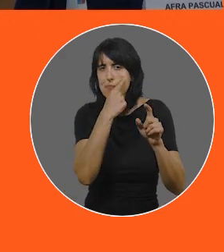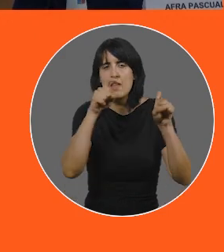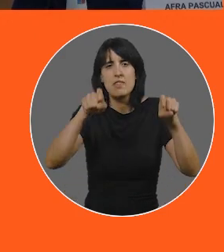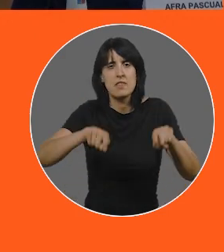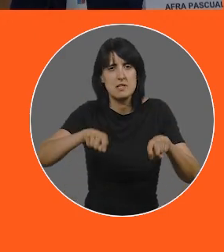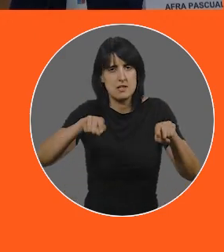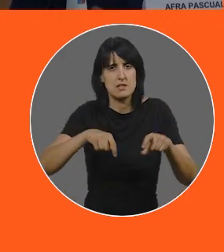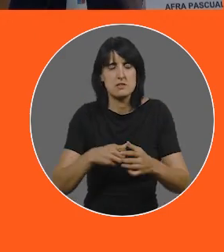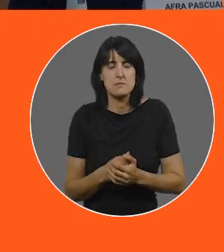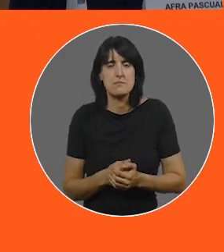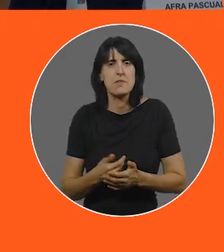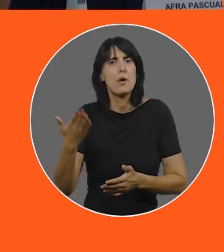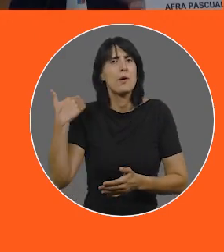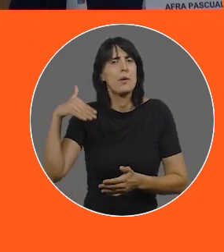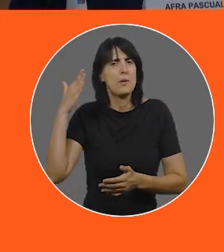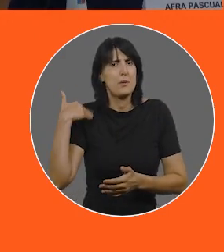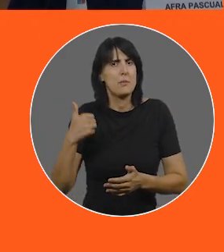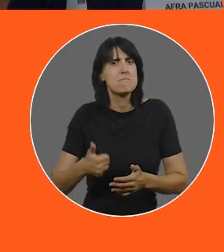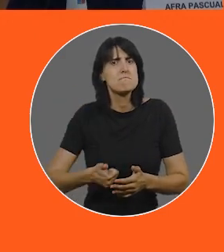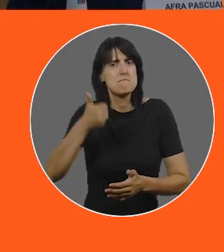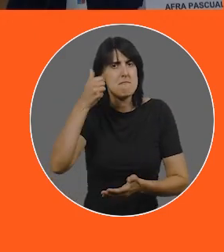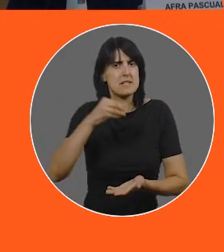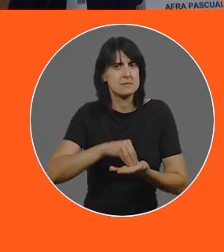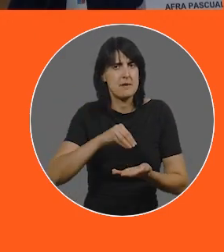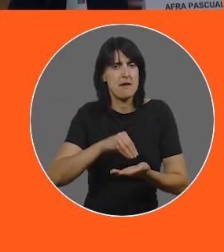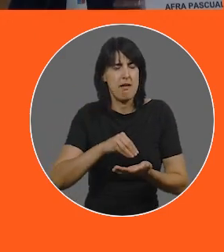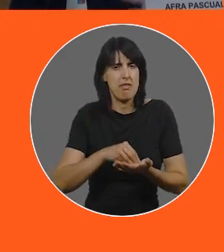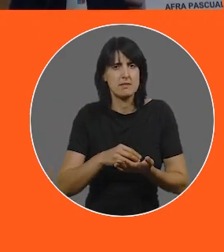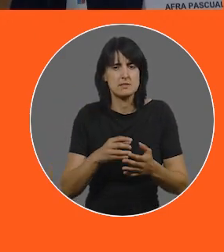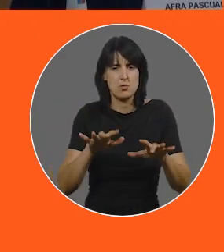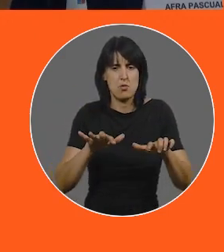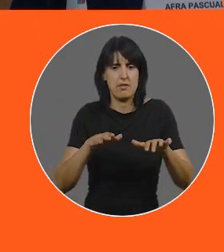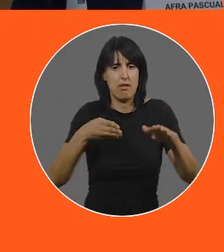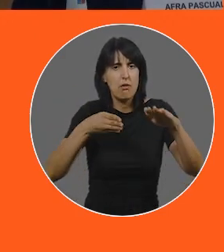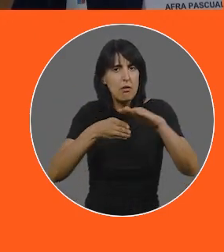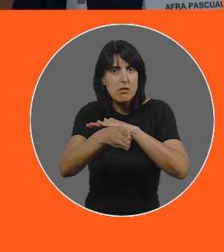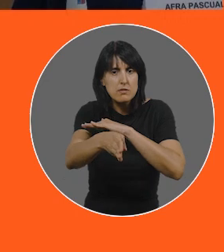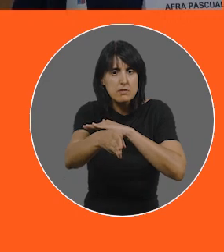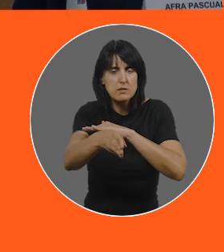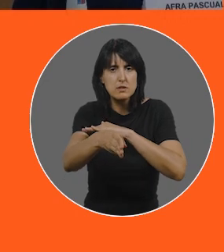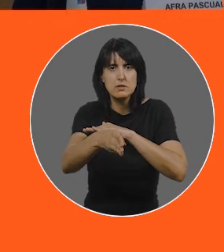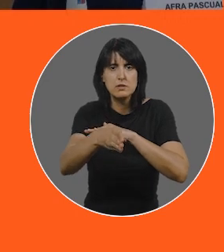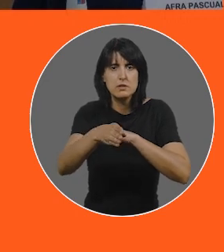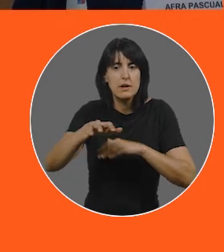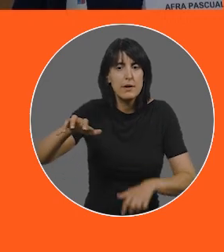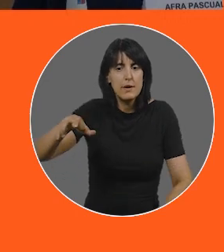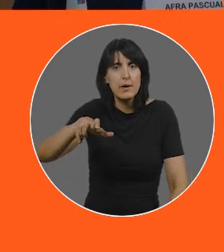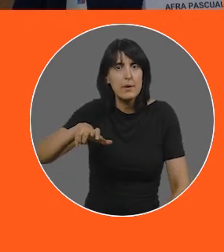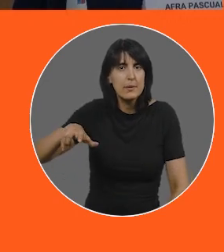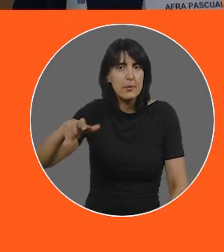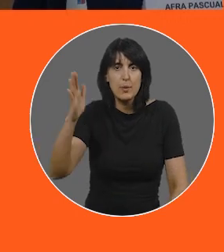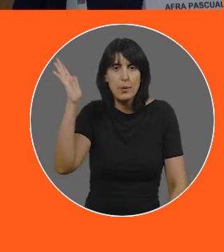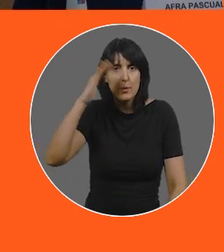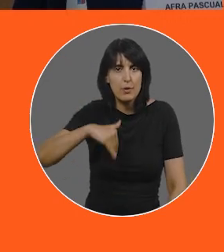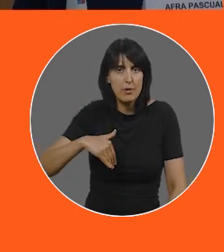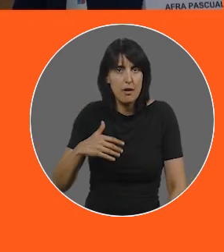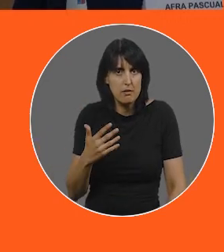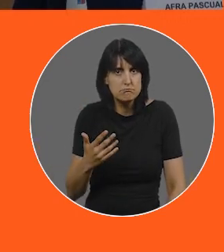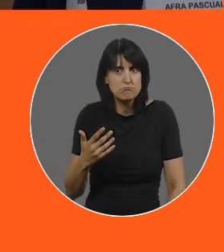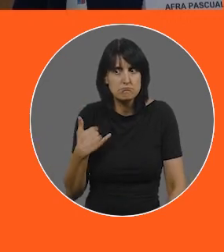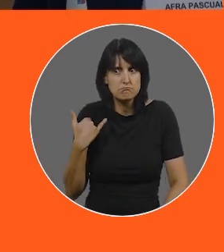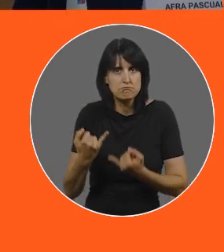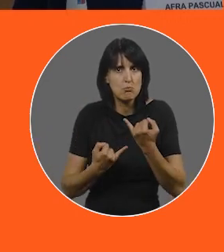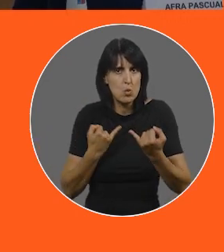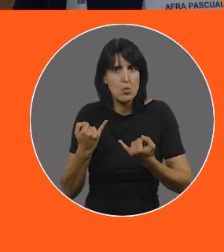No me passa moltes vegades, però abans sí que em passava més, que potser accedeixo a un ordinador i no tinc possibilitat de ratolí. Això